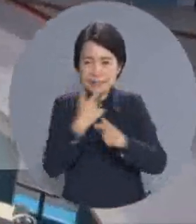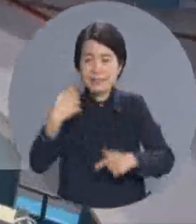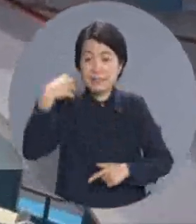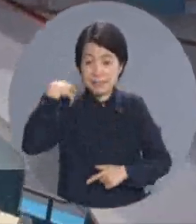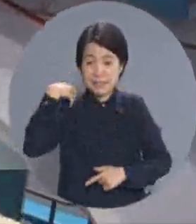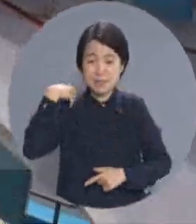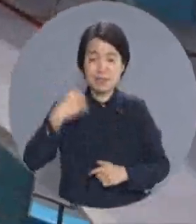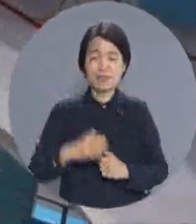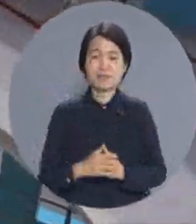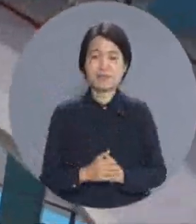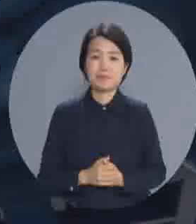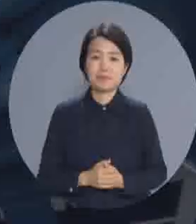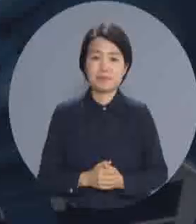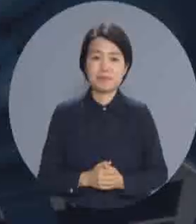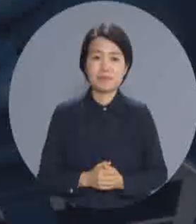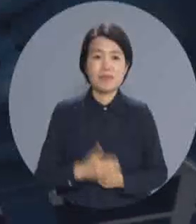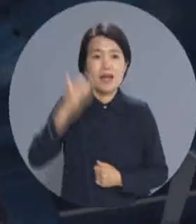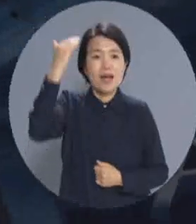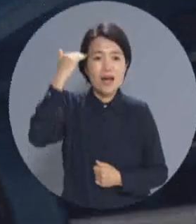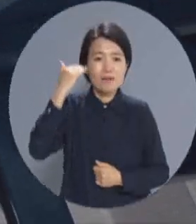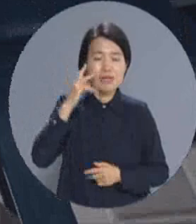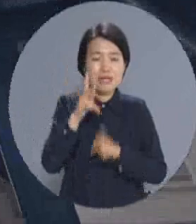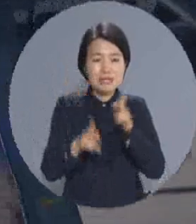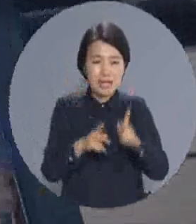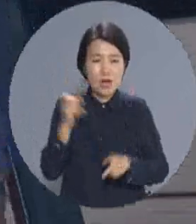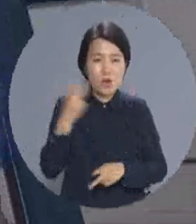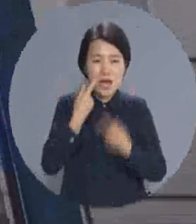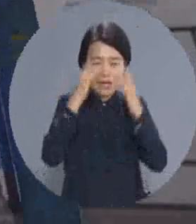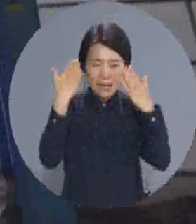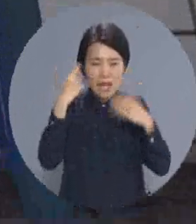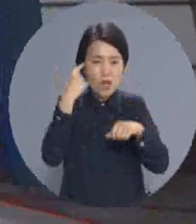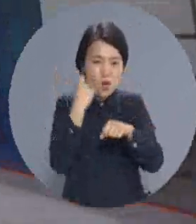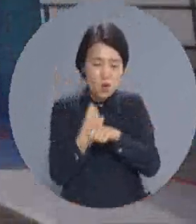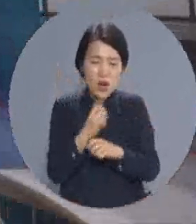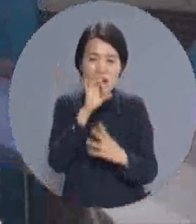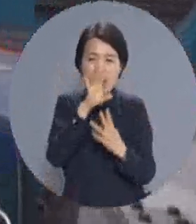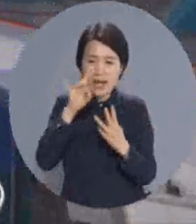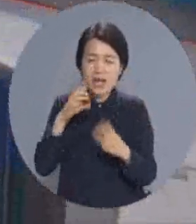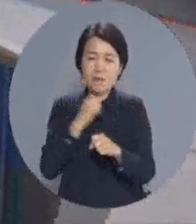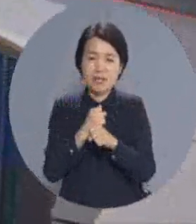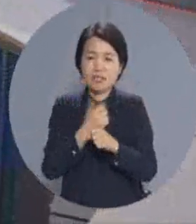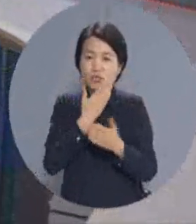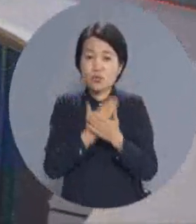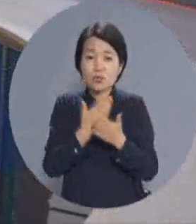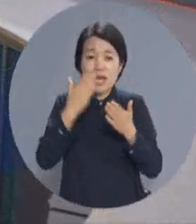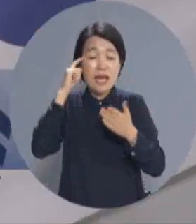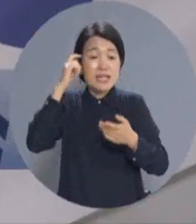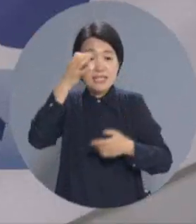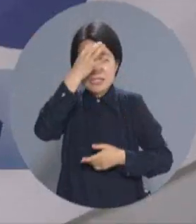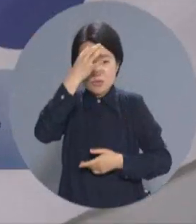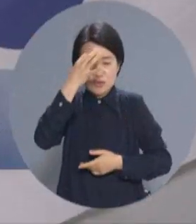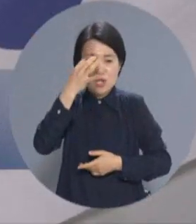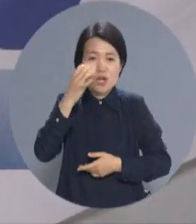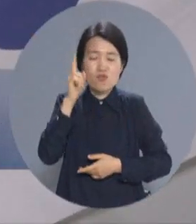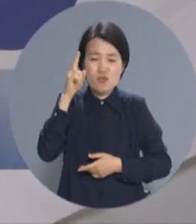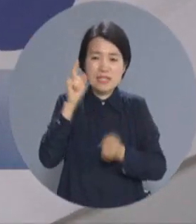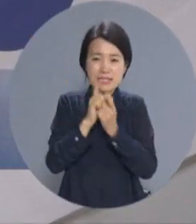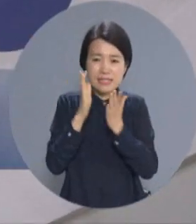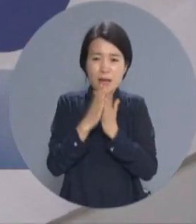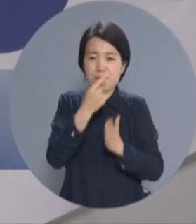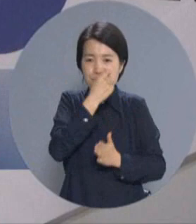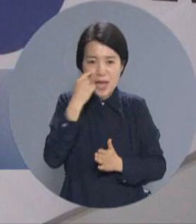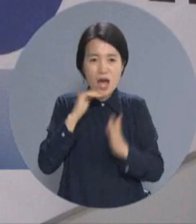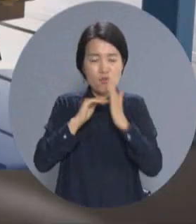임무를 수행하게 됩니다. 국내 산업체와 대학 그리고 연구소에서 자체 개발한 핵심 기술을 우주에서